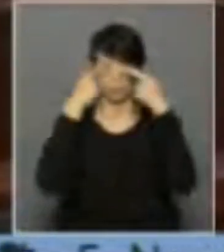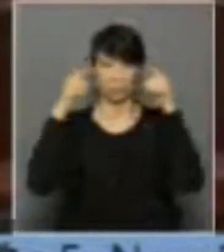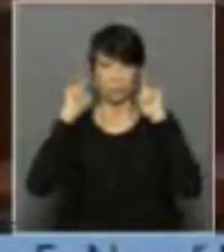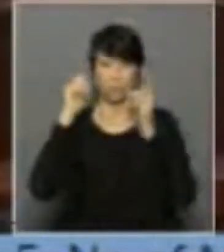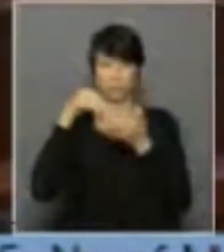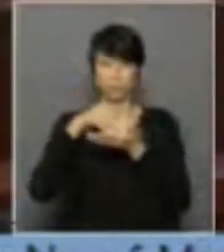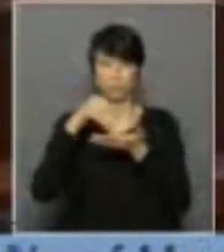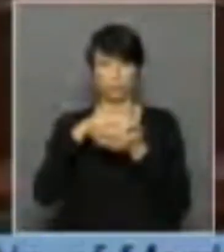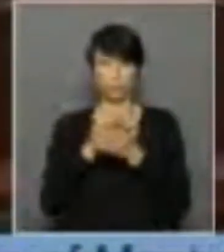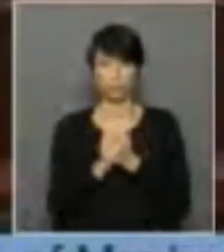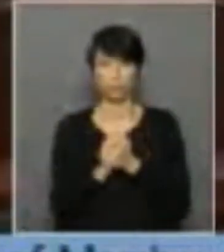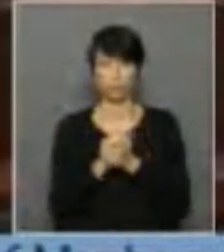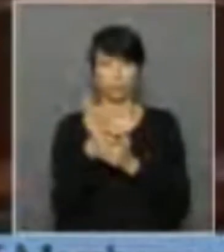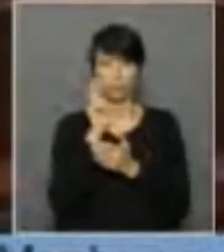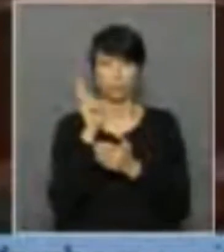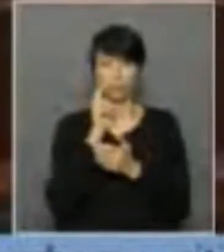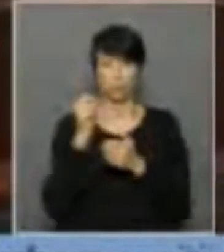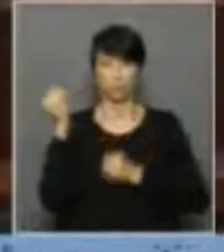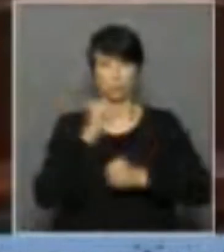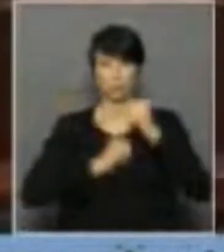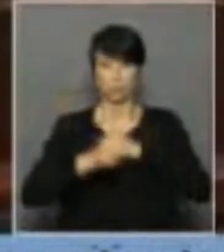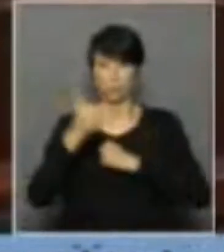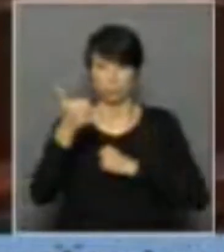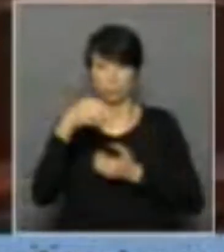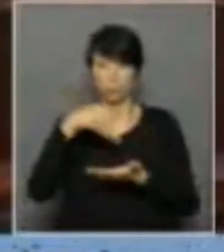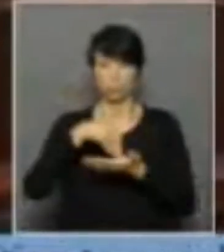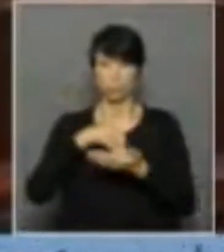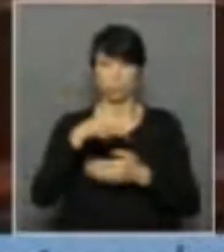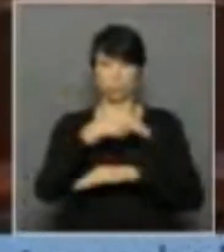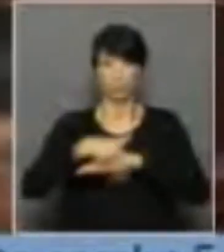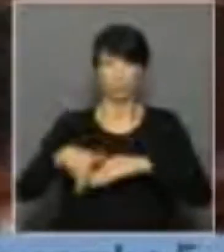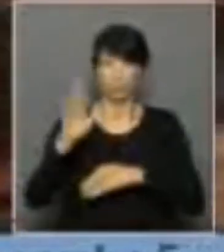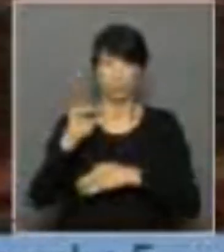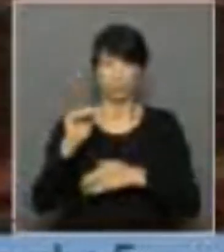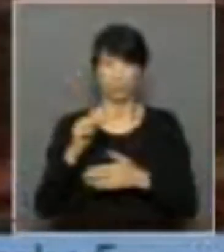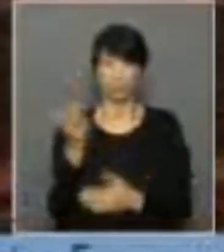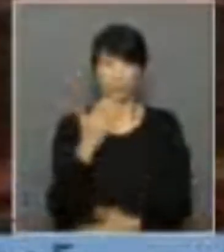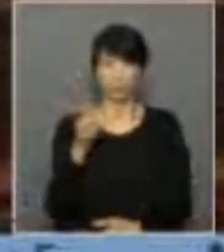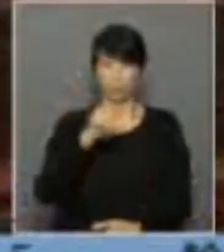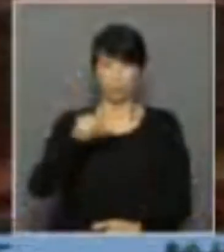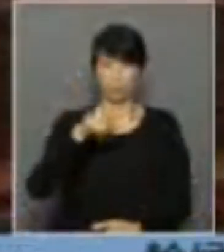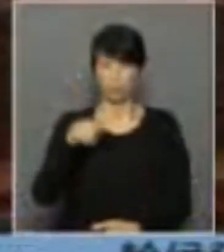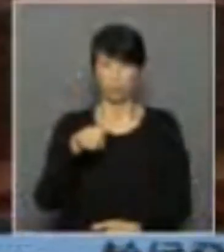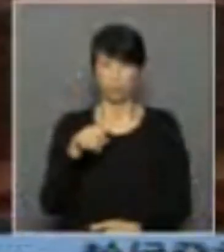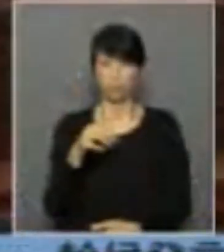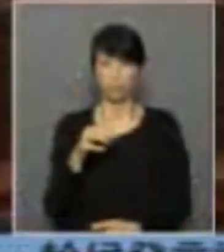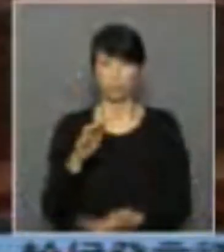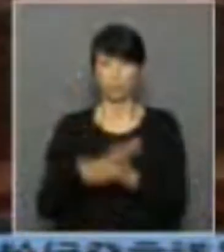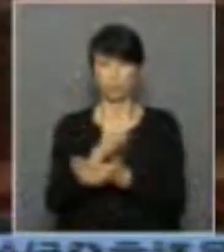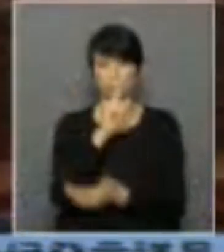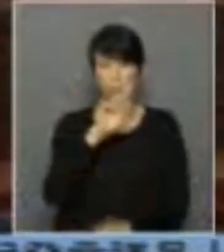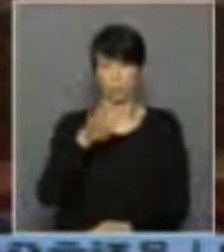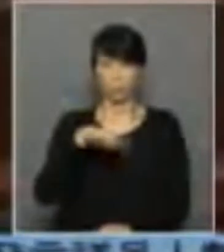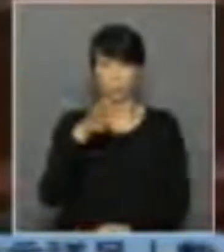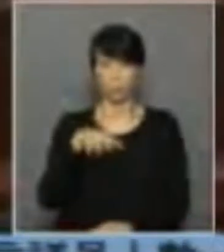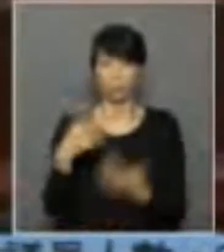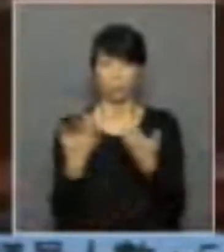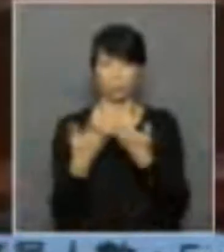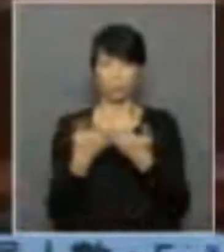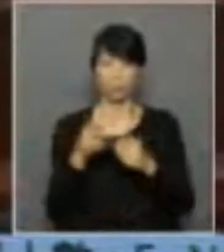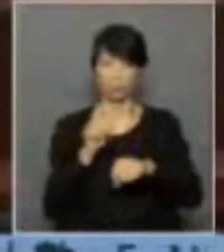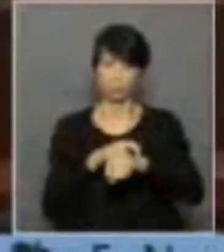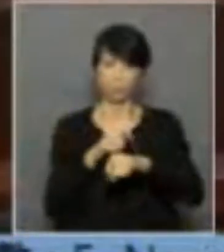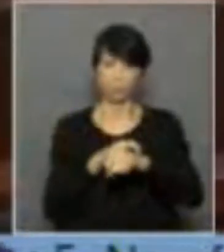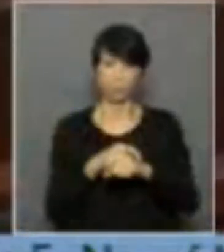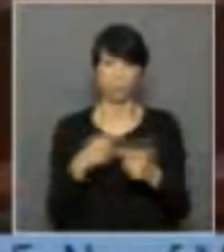嘅，表現好嘅咧可以參與呢個計劃，大約係咧8000個位，每一年4000個。如果計算嗰陣時候咧，